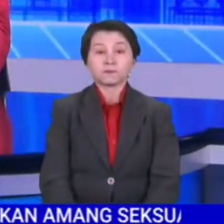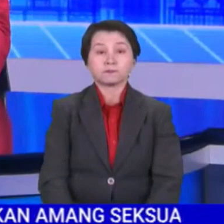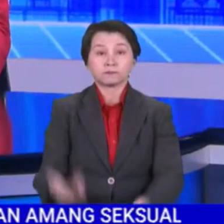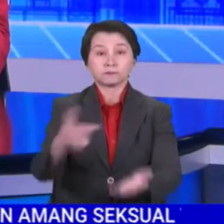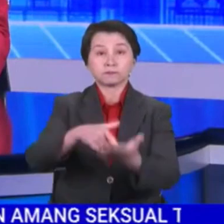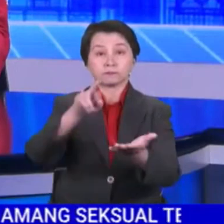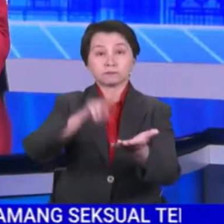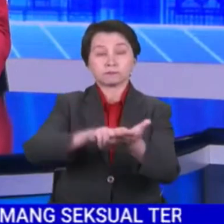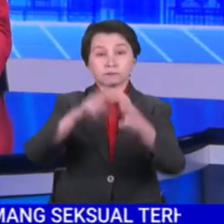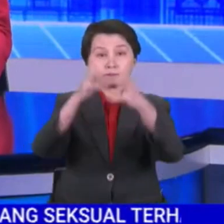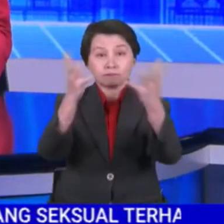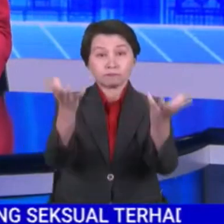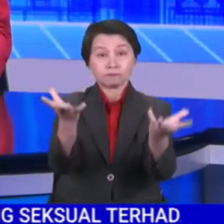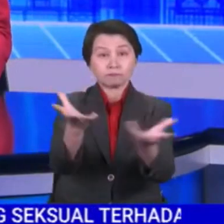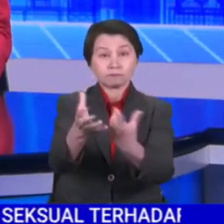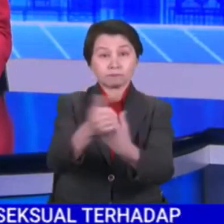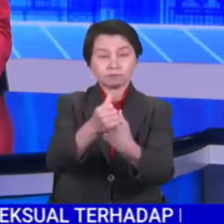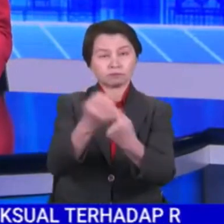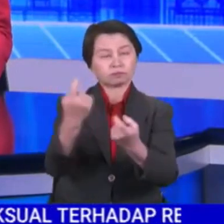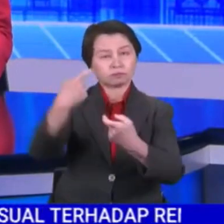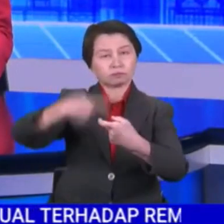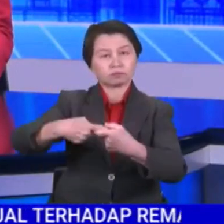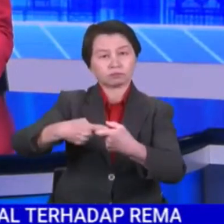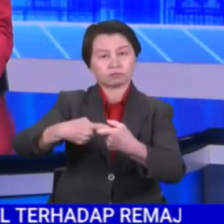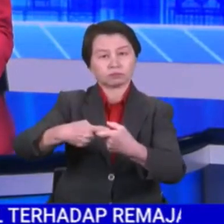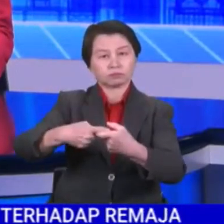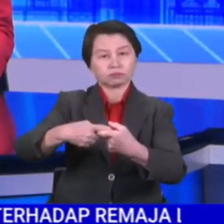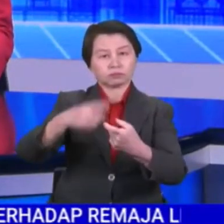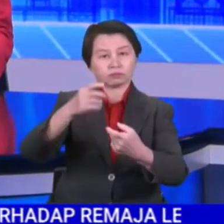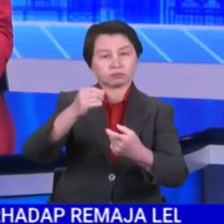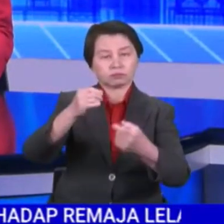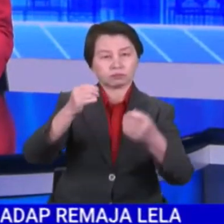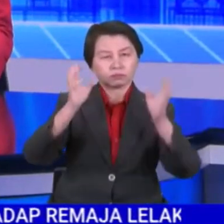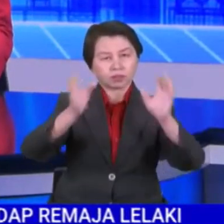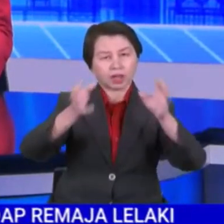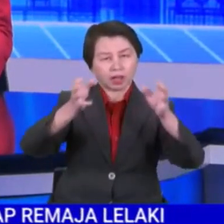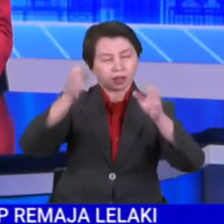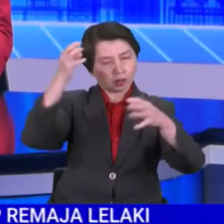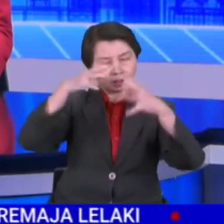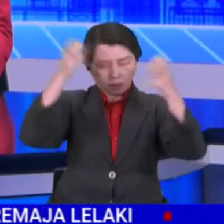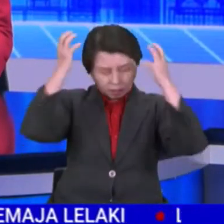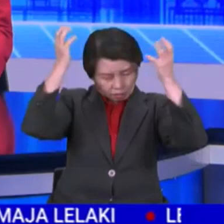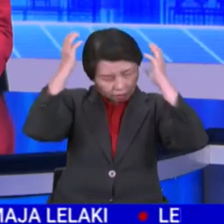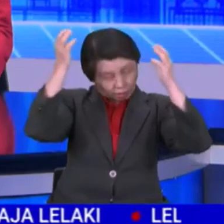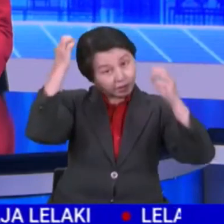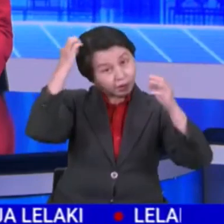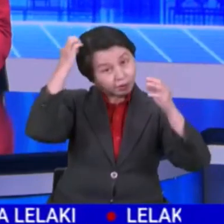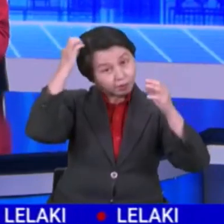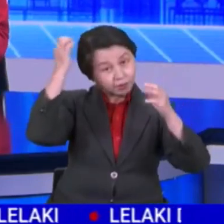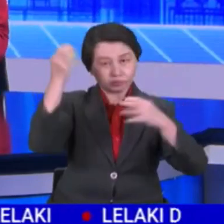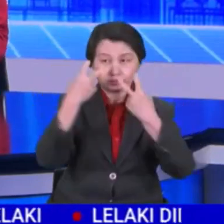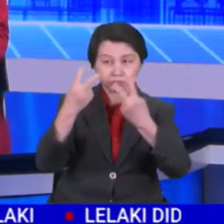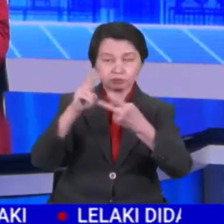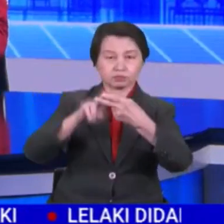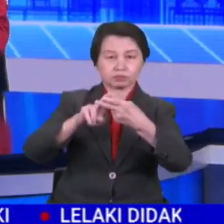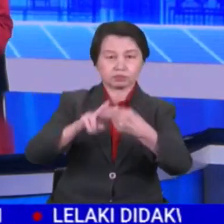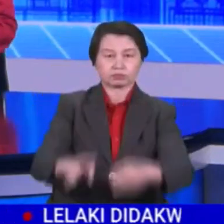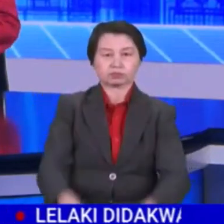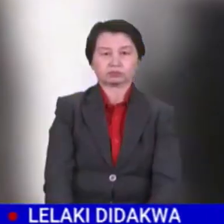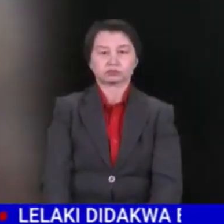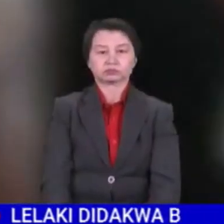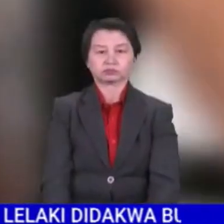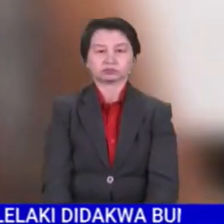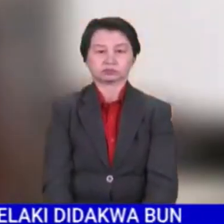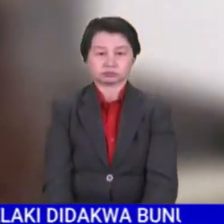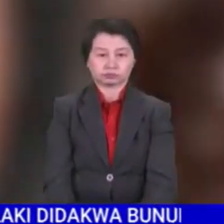lagi rekod dunia dicapai, kali ini berkaitan dandanan rambut. Ya, kita saksikan paparan hashtag malam ini.